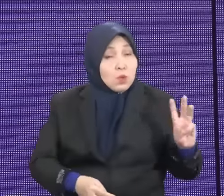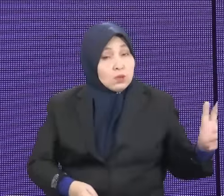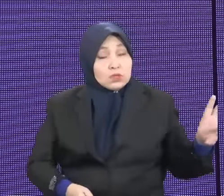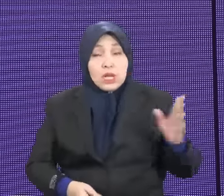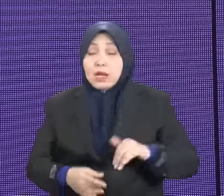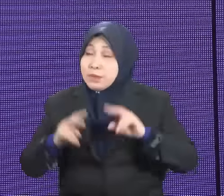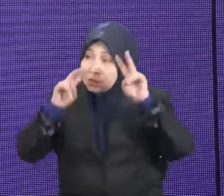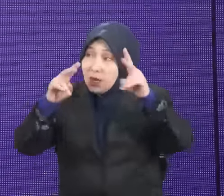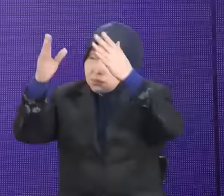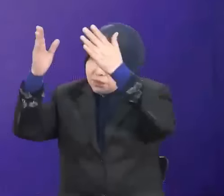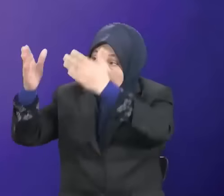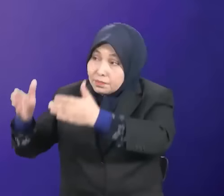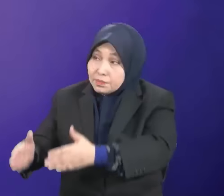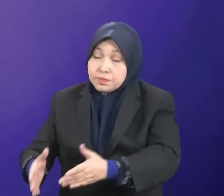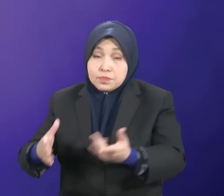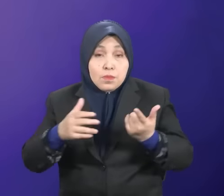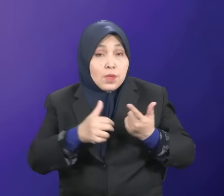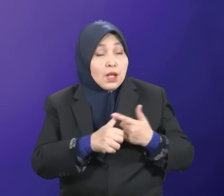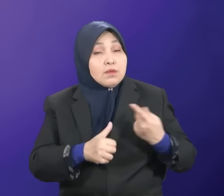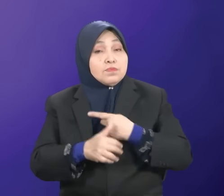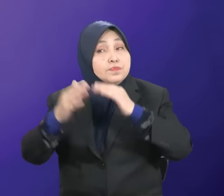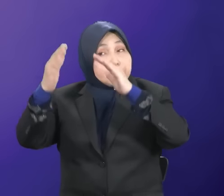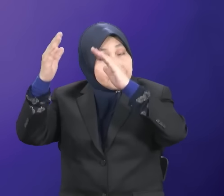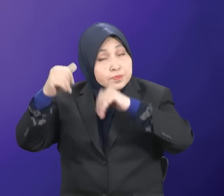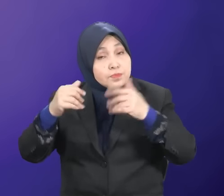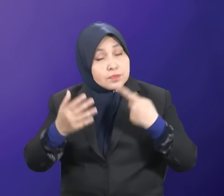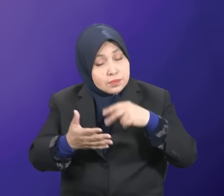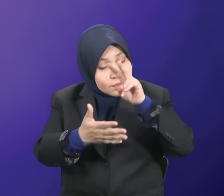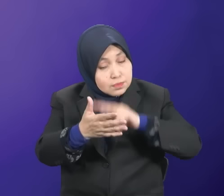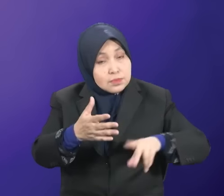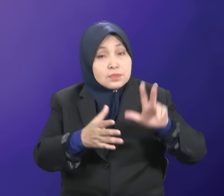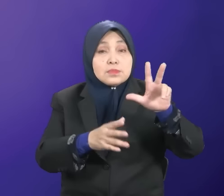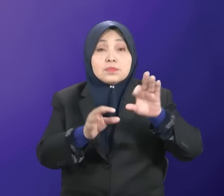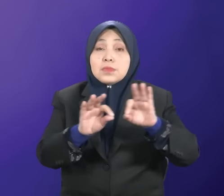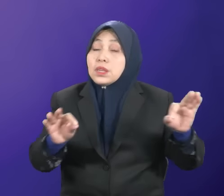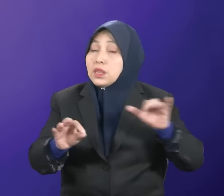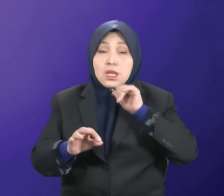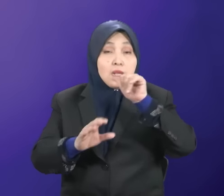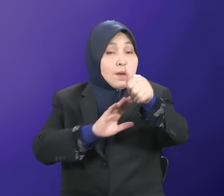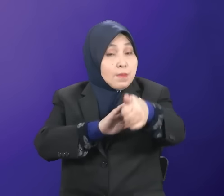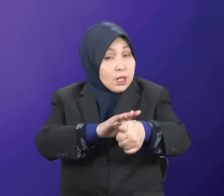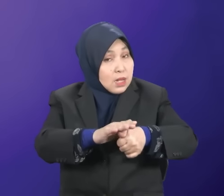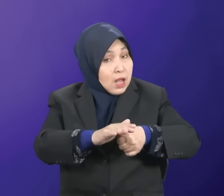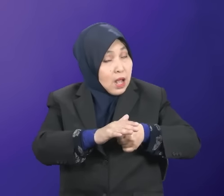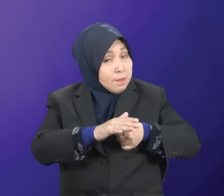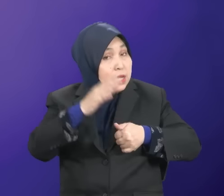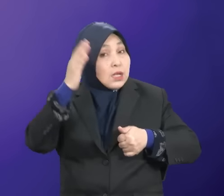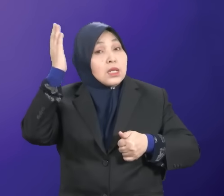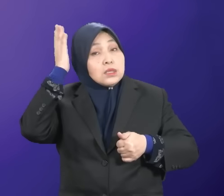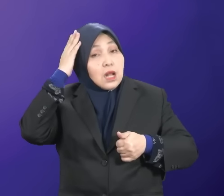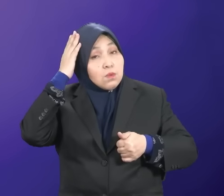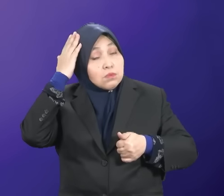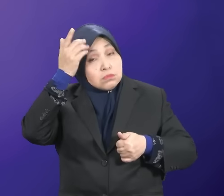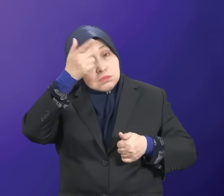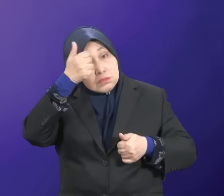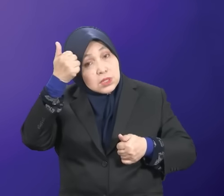yaitu yang pertama ialah kita harapkan selepas hidup membaca tiga ayat ini tidak menyembunyikan Apa yang diketahui karena